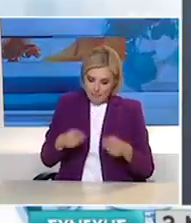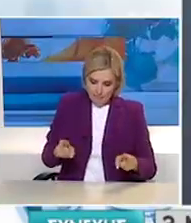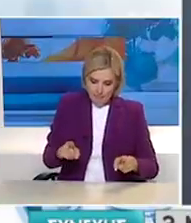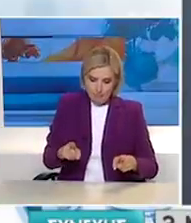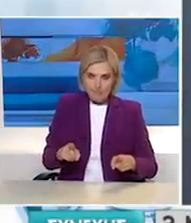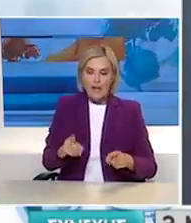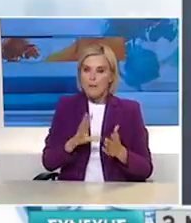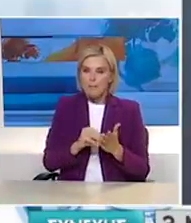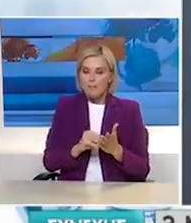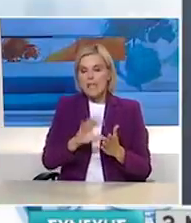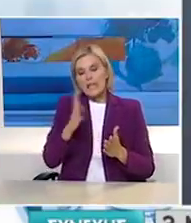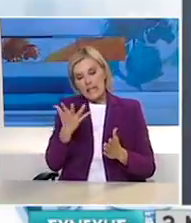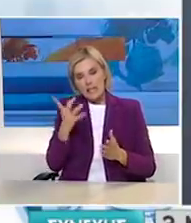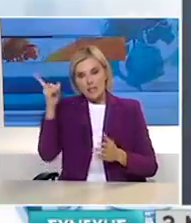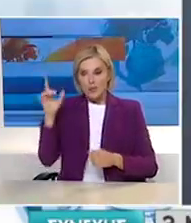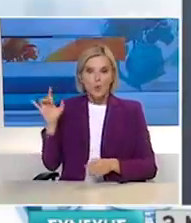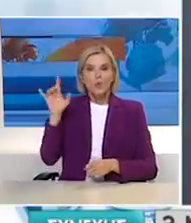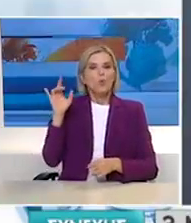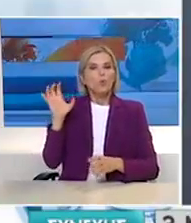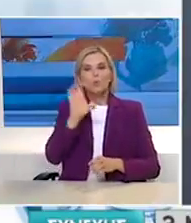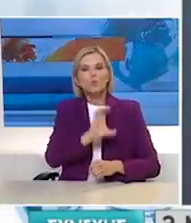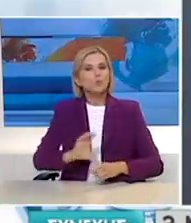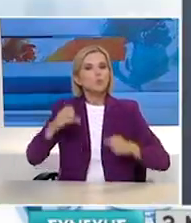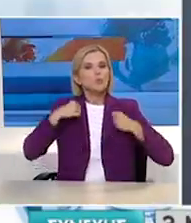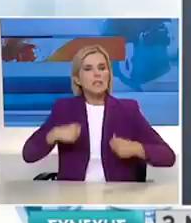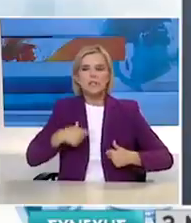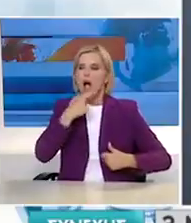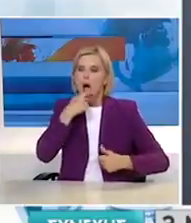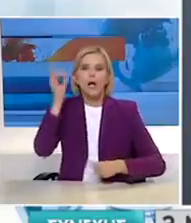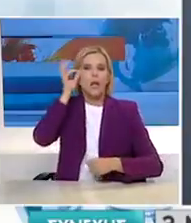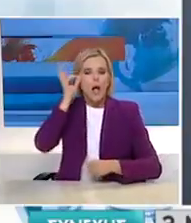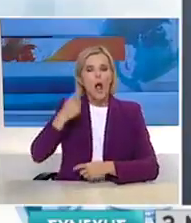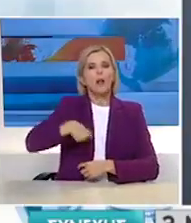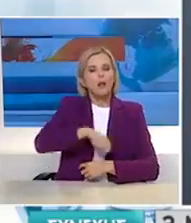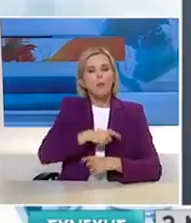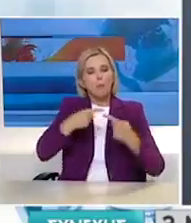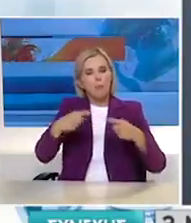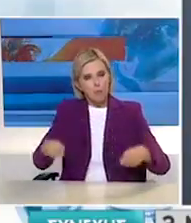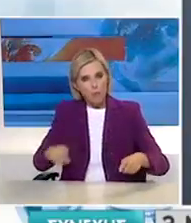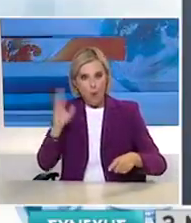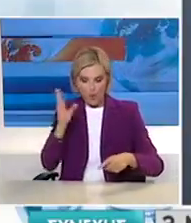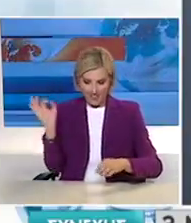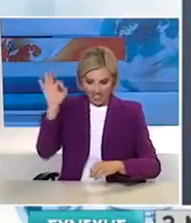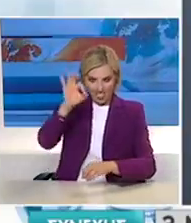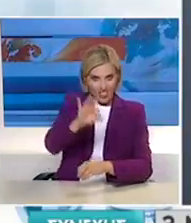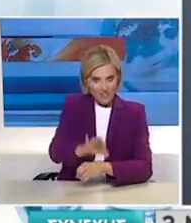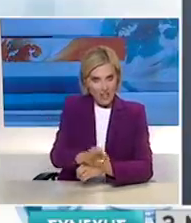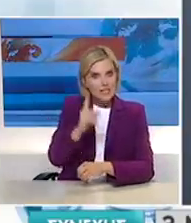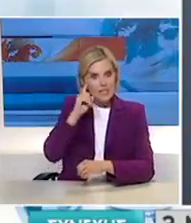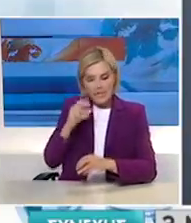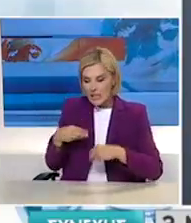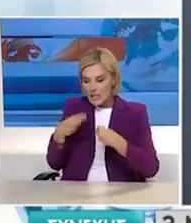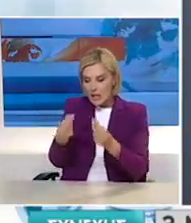ξέρει ο τουρίστας με το προσγειώνεται στη χώρα, να ξέρει ότι σαν χώρα είμαστε, έχουμε την ετοιμότητα να τον ανιχνεύσουμε. Η ιχνηλάτηση είναι